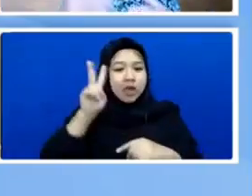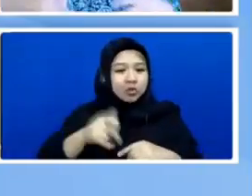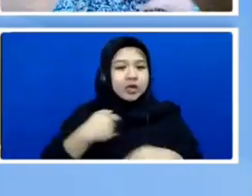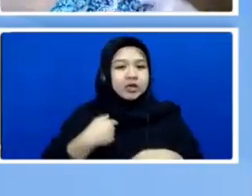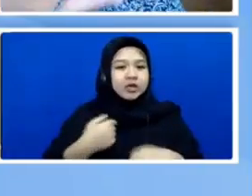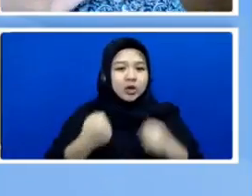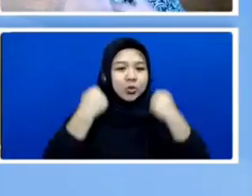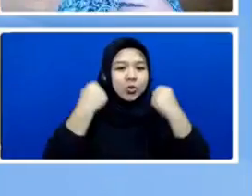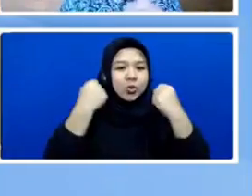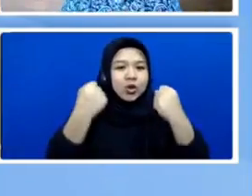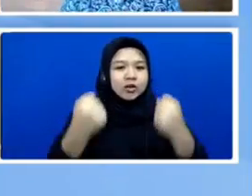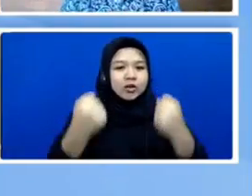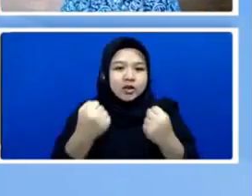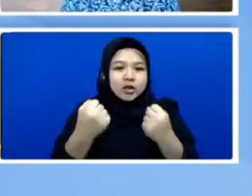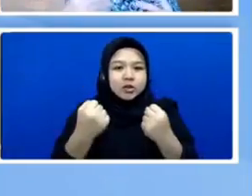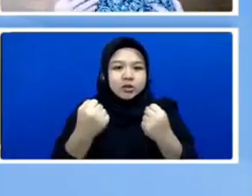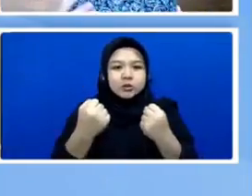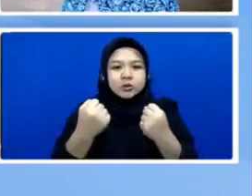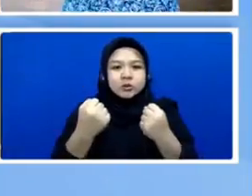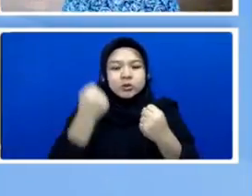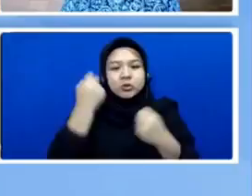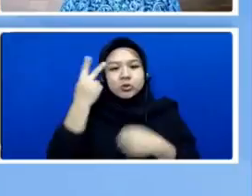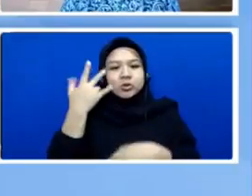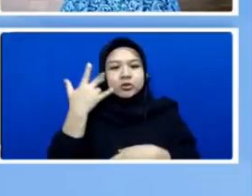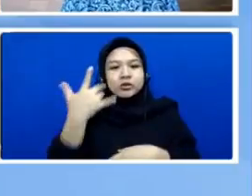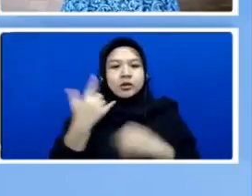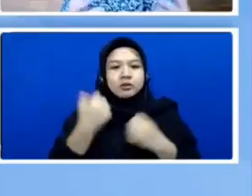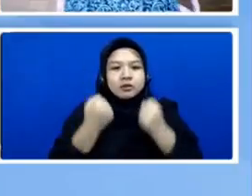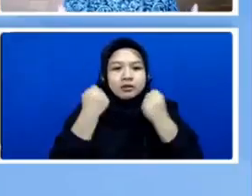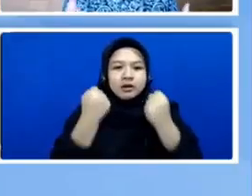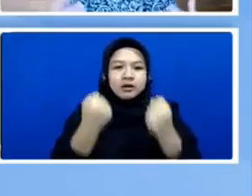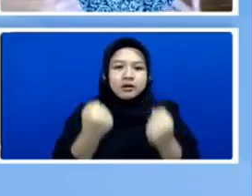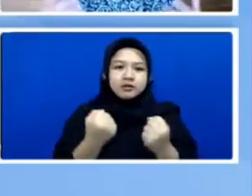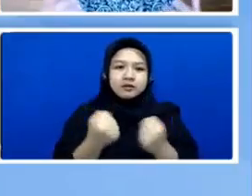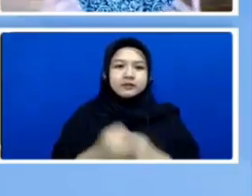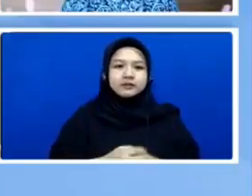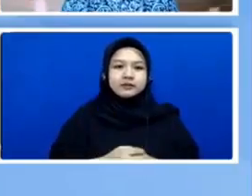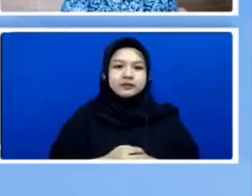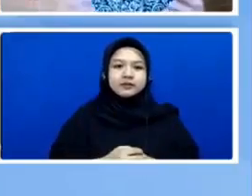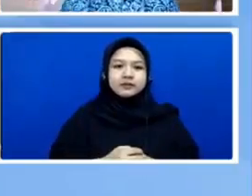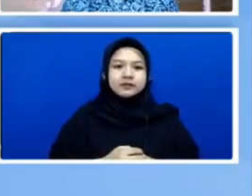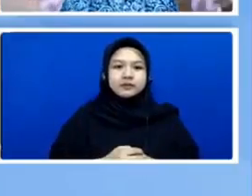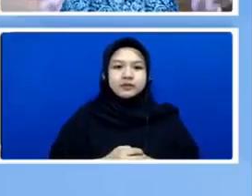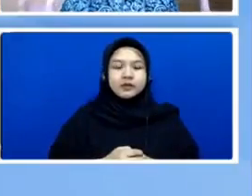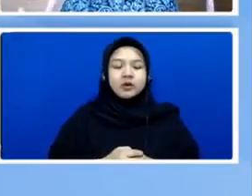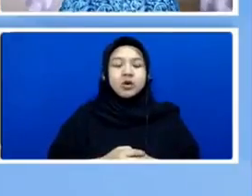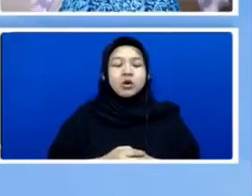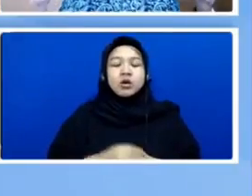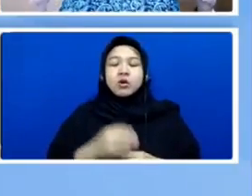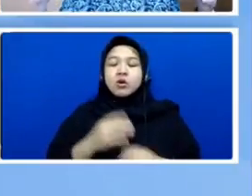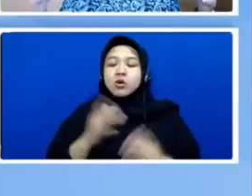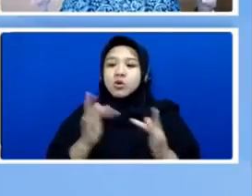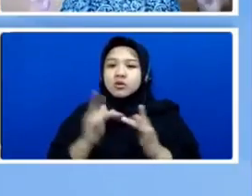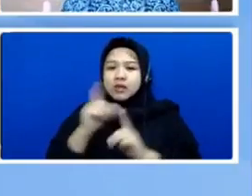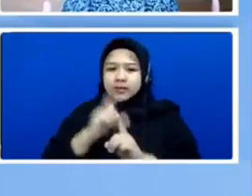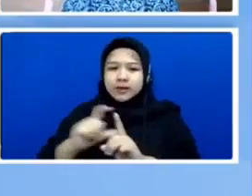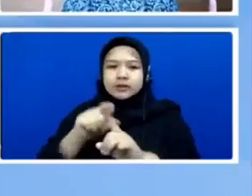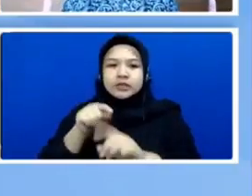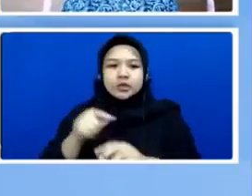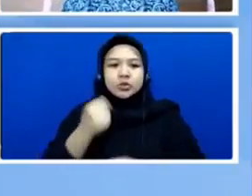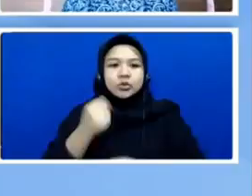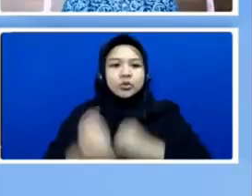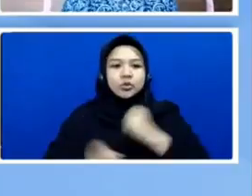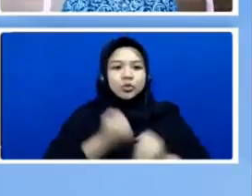untuk tetap bertahan. Dan terakhir adalah contact tracing itu mestinya dilihat sebagai